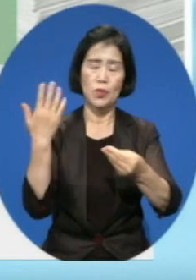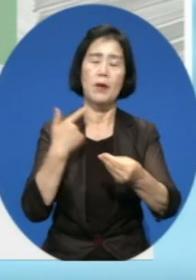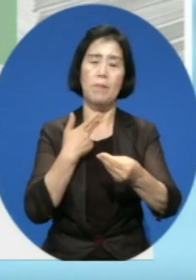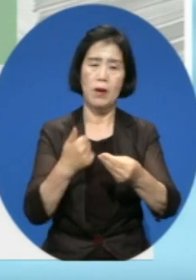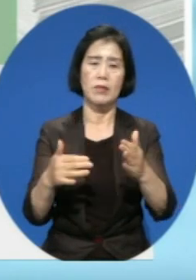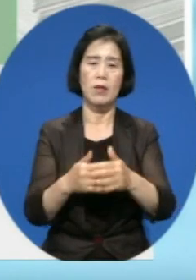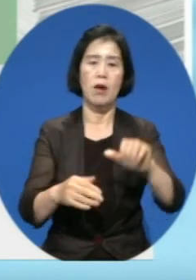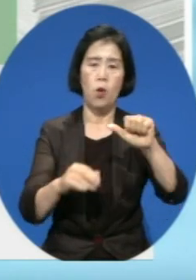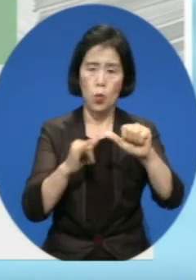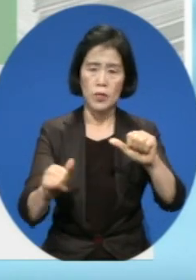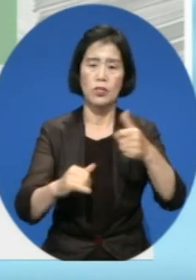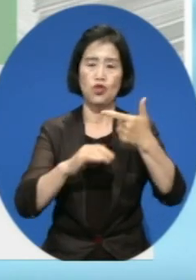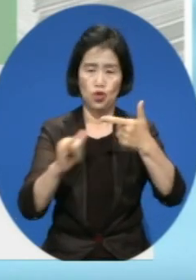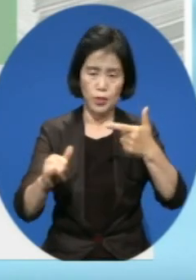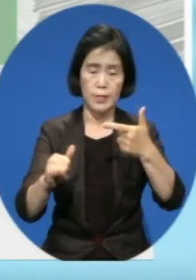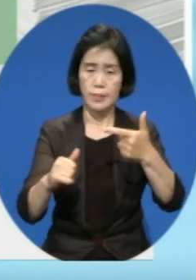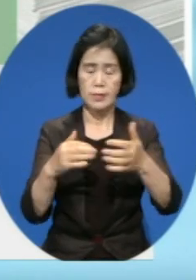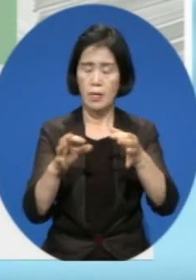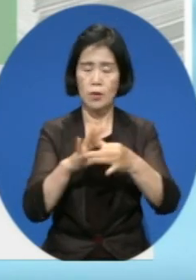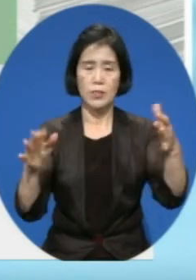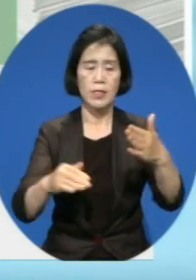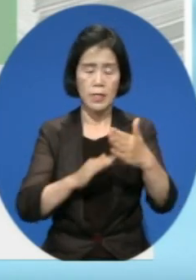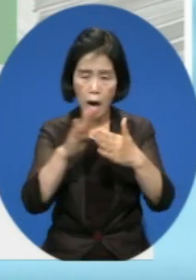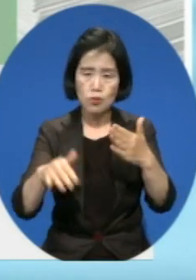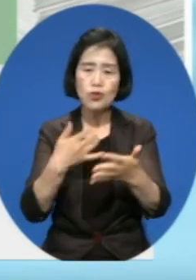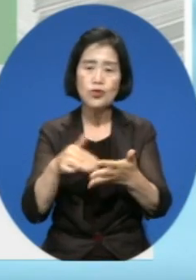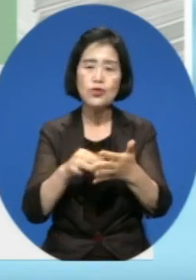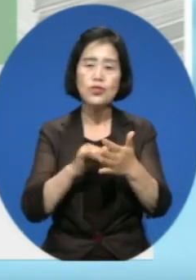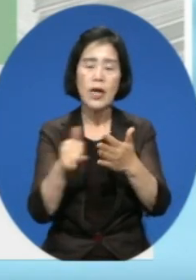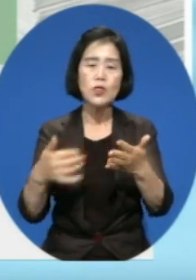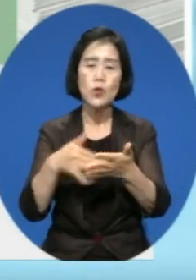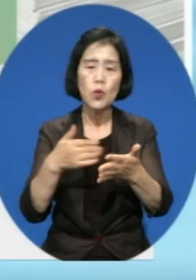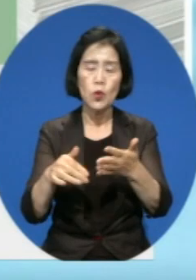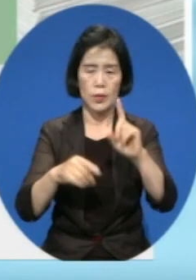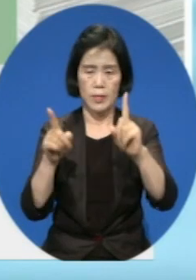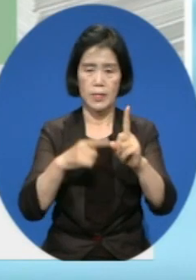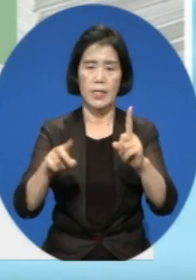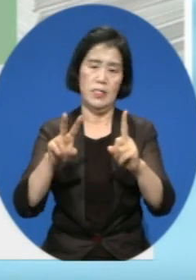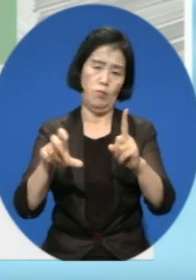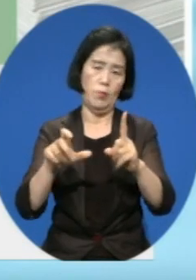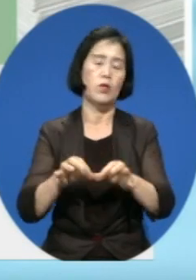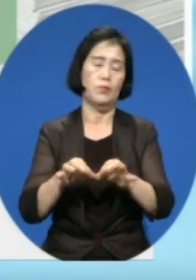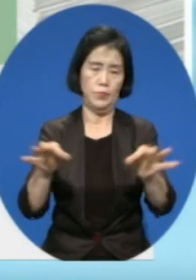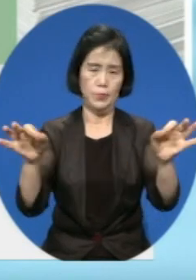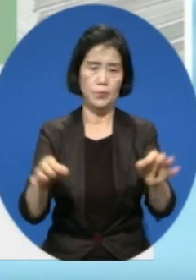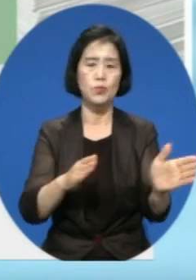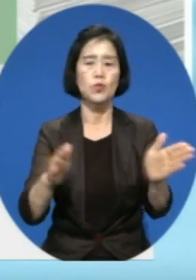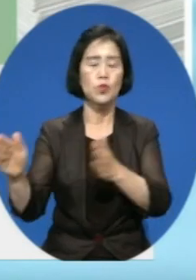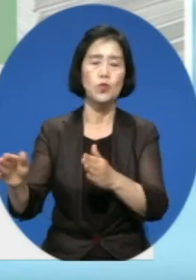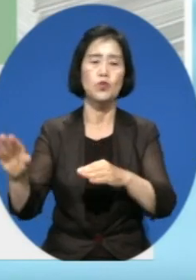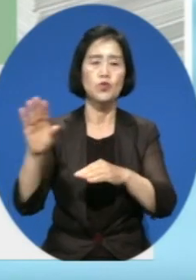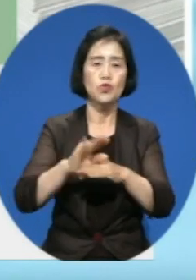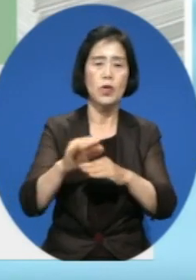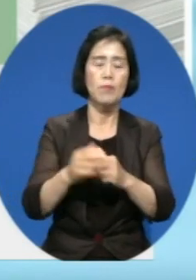그래서 뭐 5인, 6인 할거 없이 가구원에 따라 가지고 1인당 25만 원씩 지급이 되는 걸로 결정이 됐고요. 그다음에 이제 추가적으로